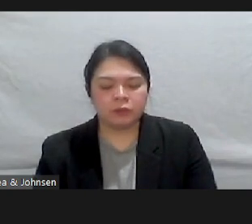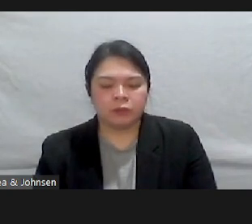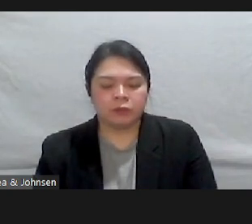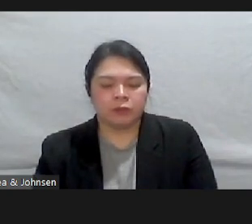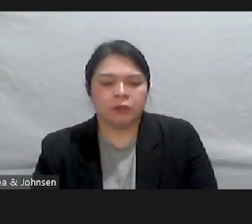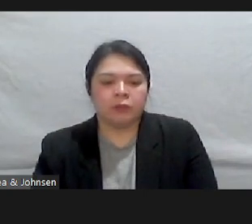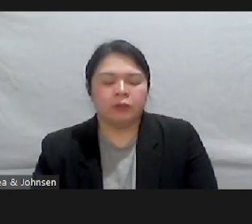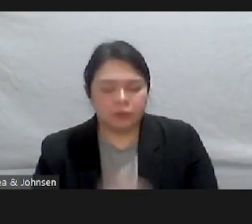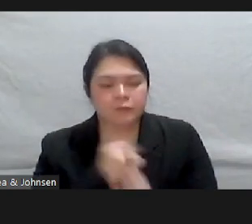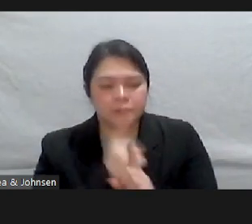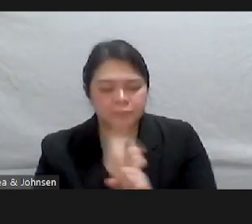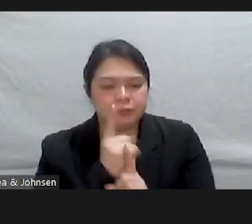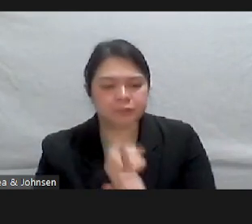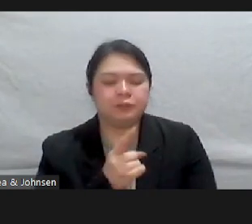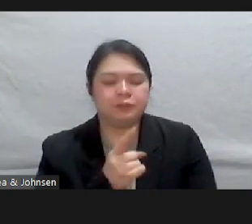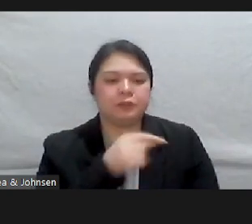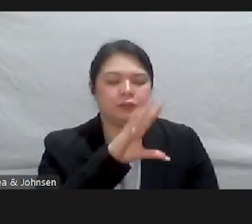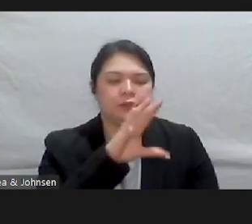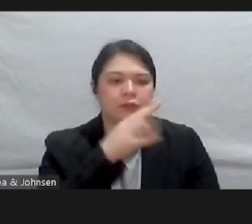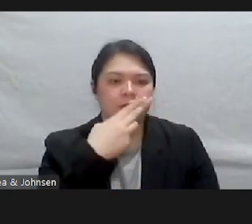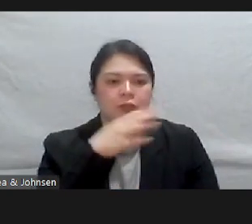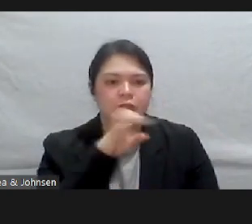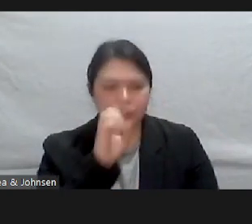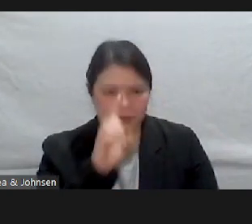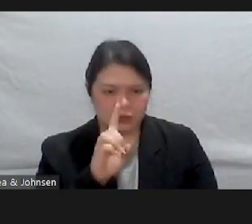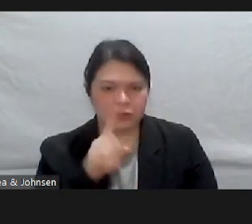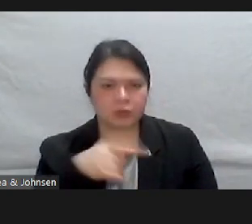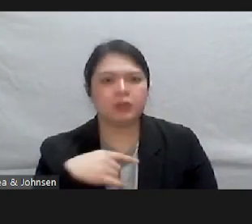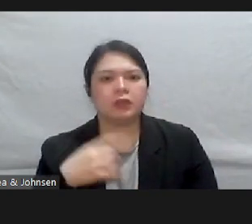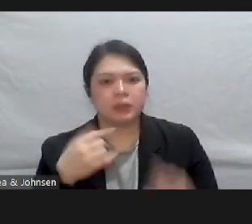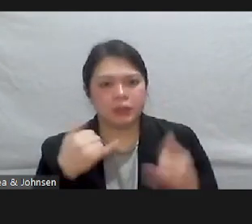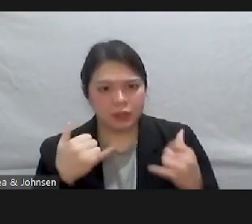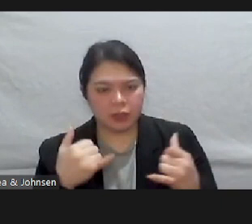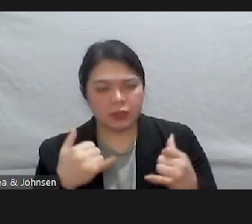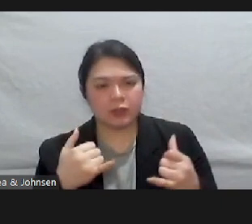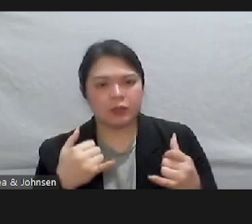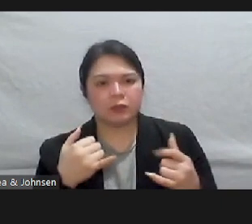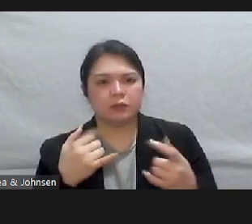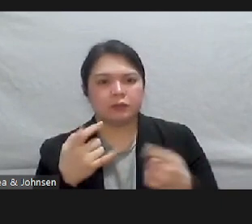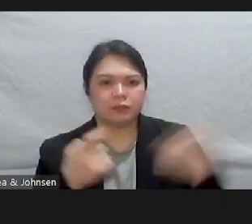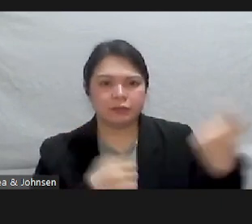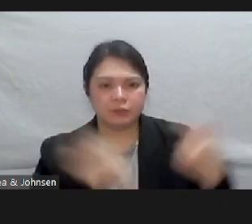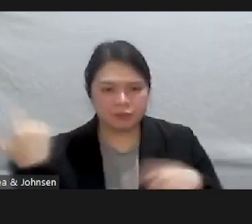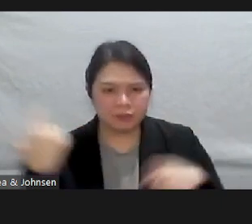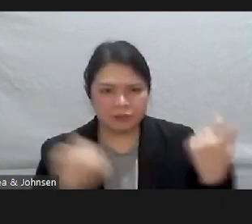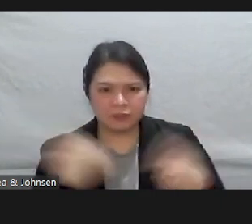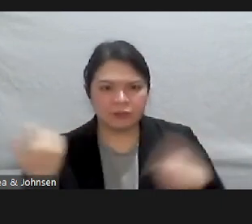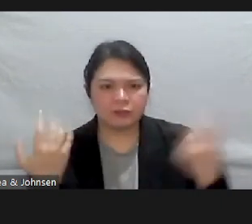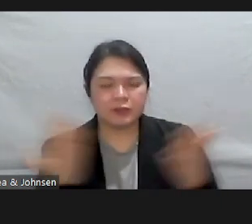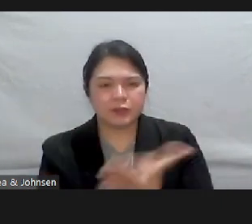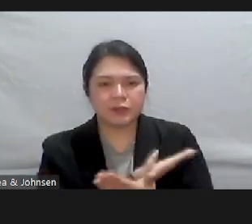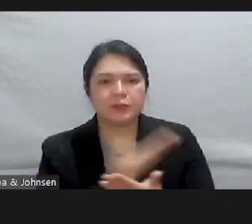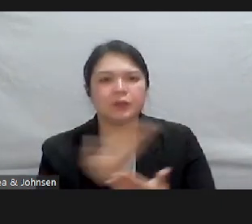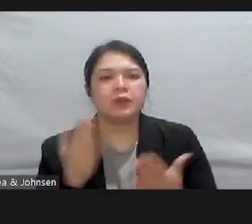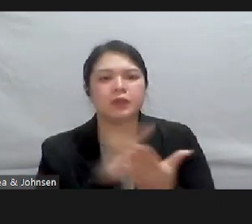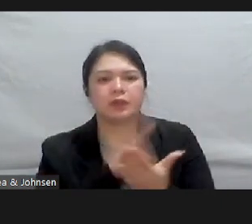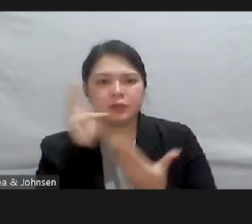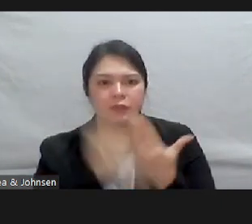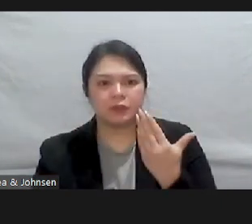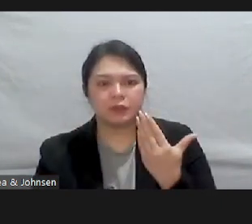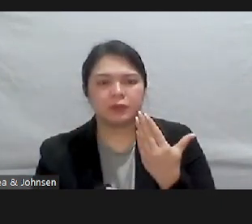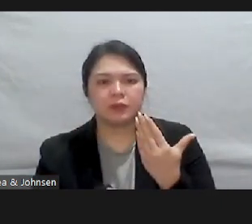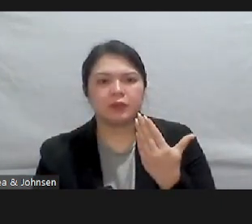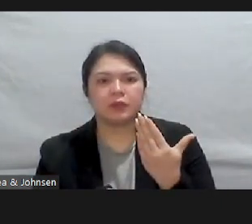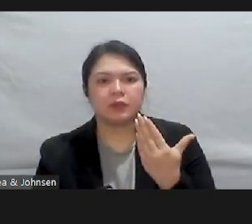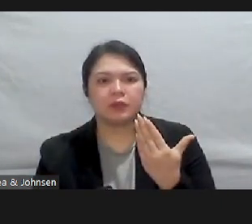tama si Ma'am Ched, ngayon po ay itinanggal na, no, sa bagong revised curriculum yung